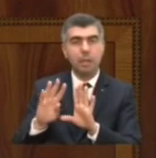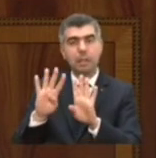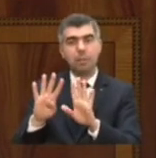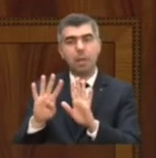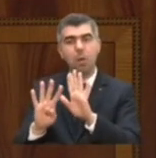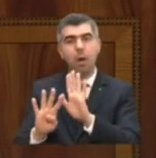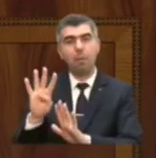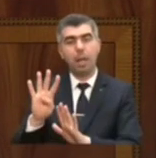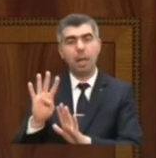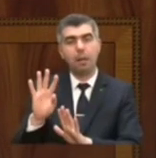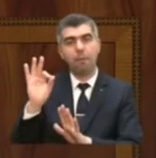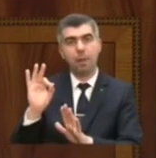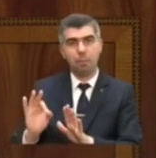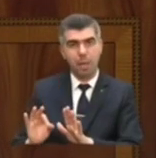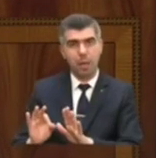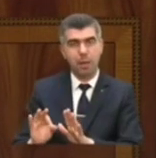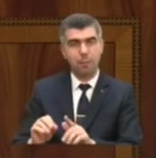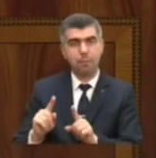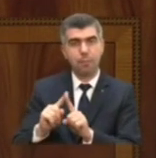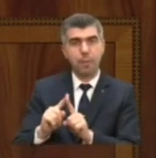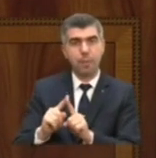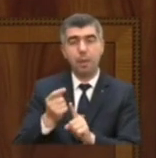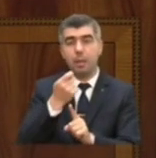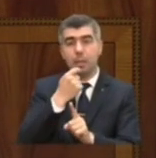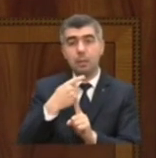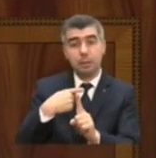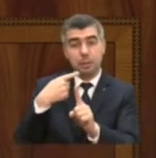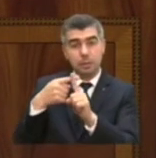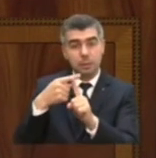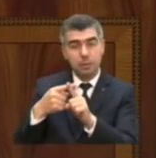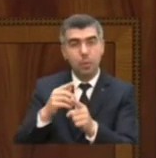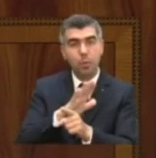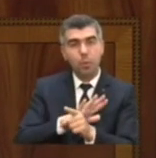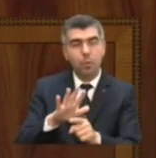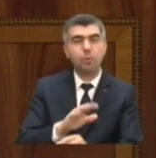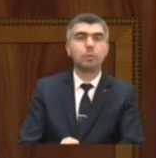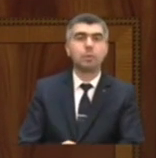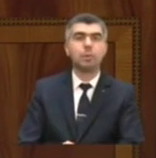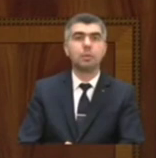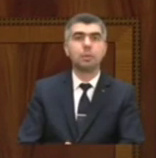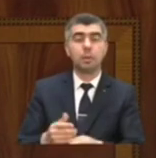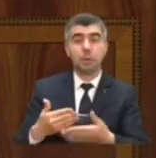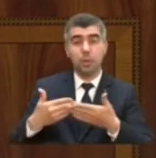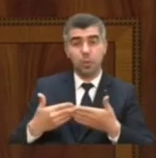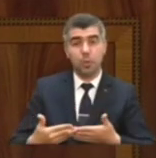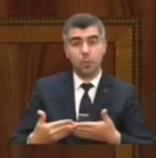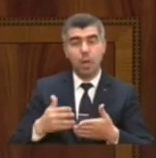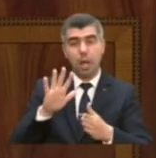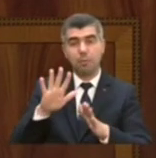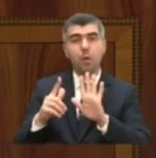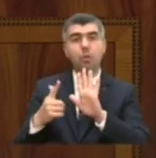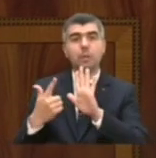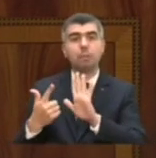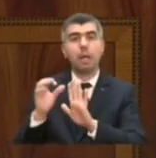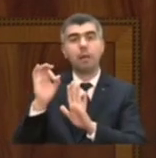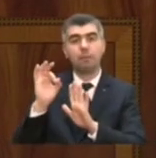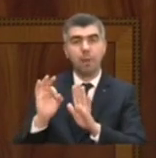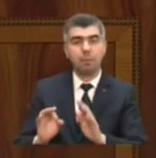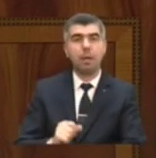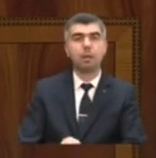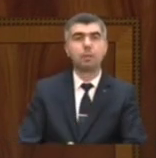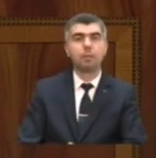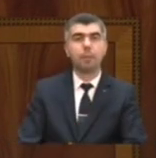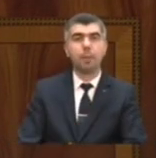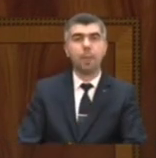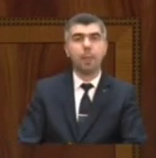48% و45% الصيدلية المركزية والاستثمار ديال القطاع. اليوم رحنا وصلنا أكثر من 75%. هاد اللي قال لك